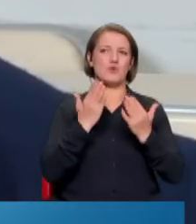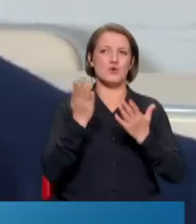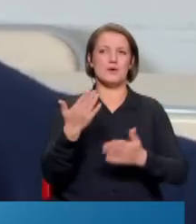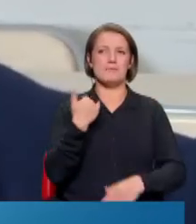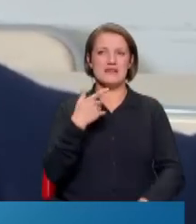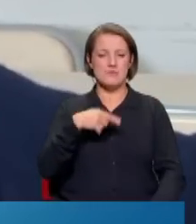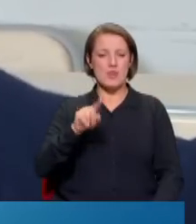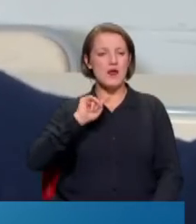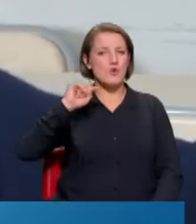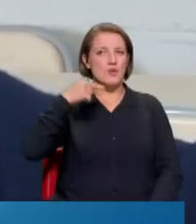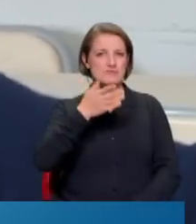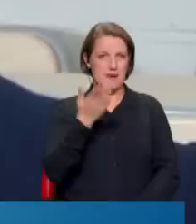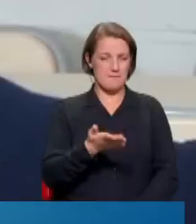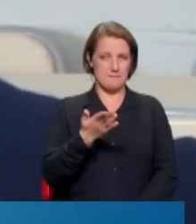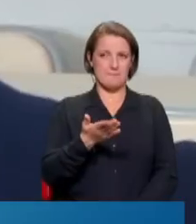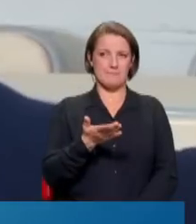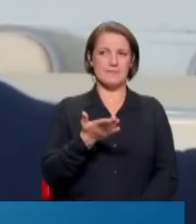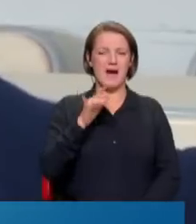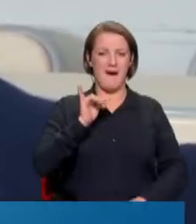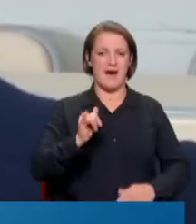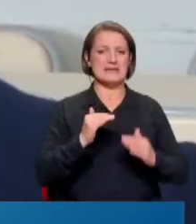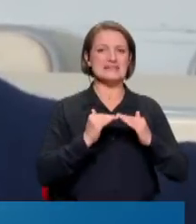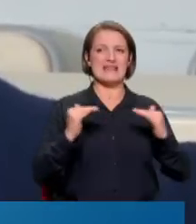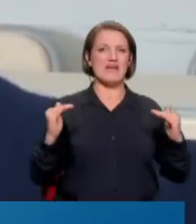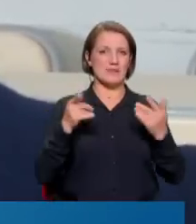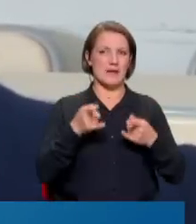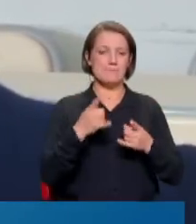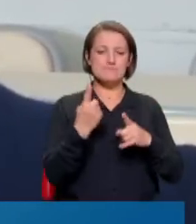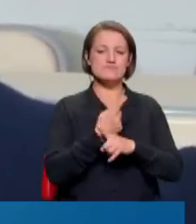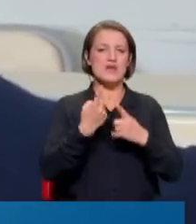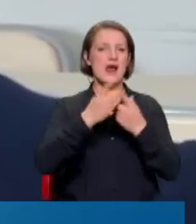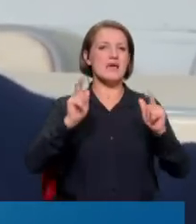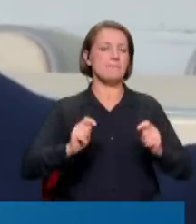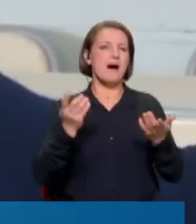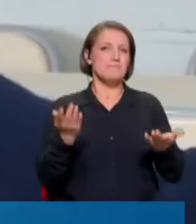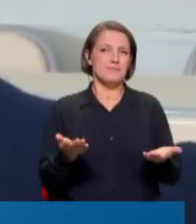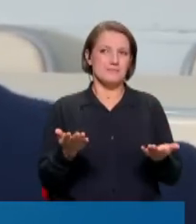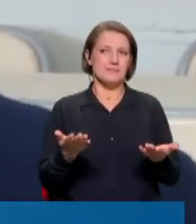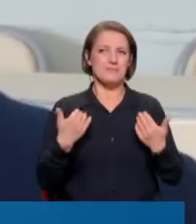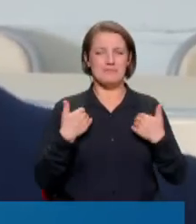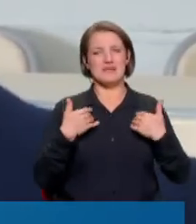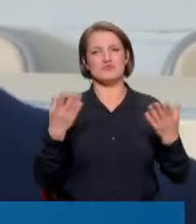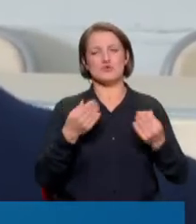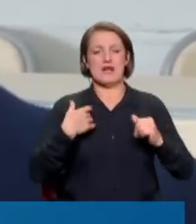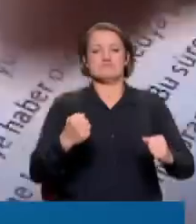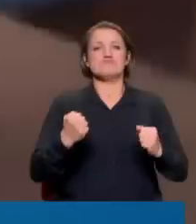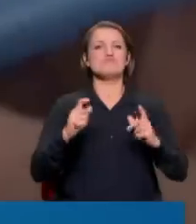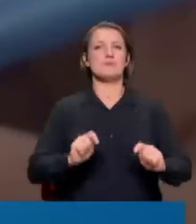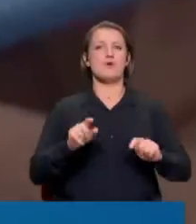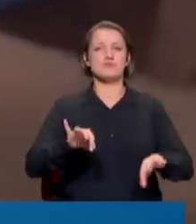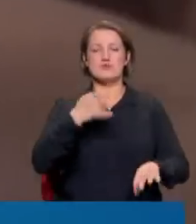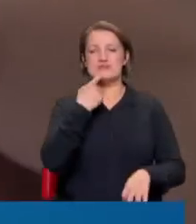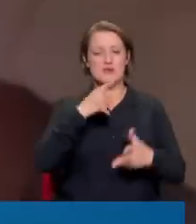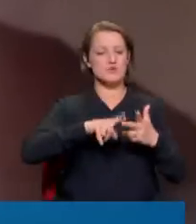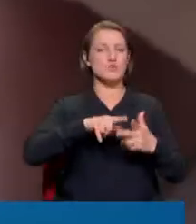benim onlara ulaşabilmiş olmam aynı seviyede bir şeyler yapabilmem beni daha dinamik Yapı bu sene